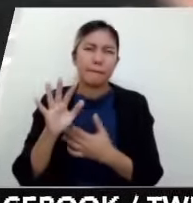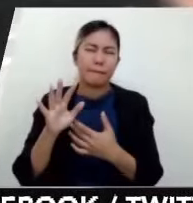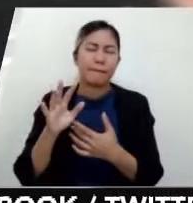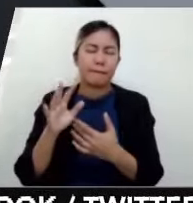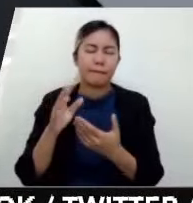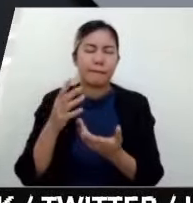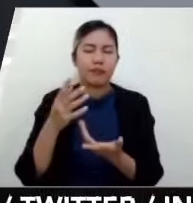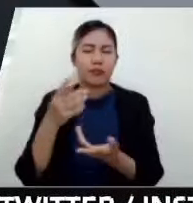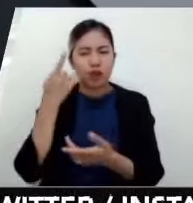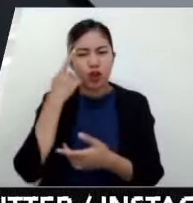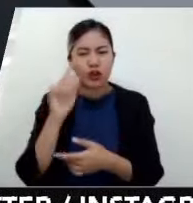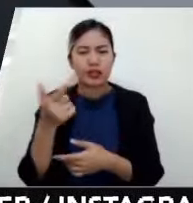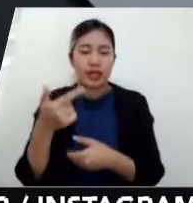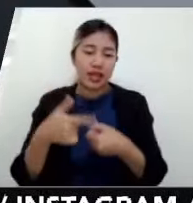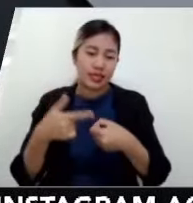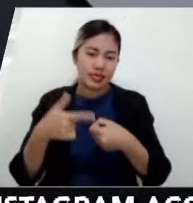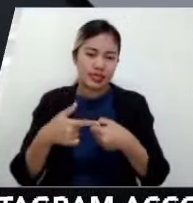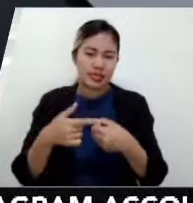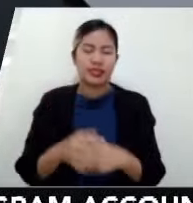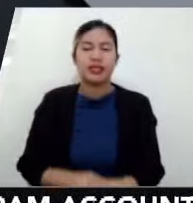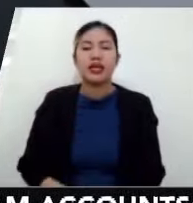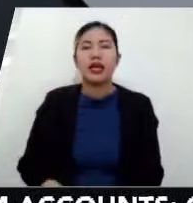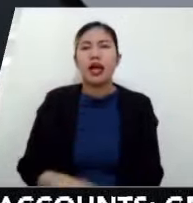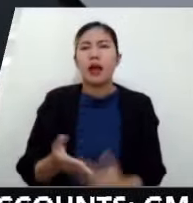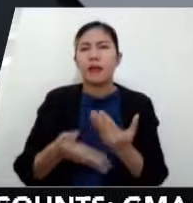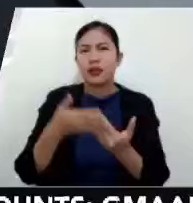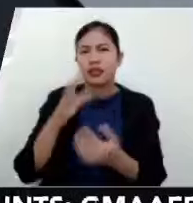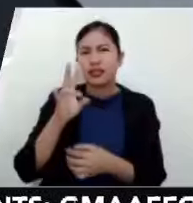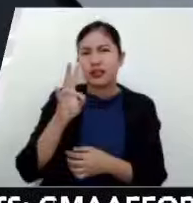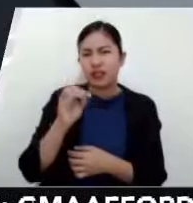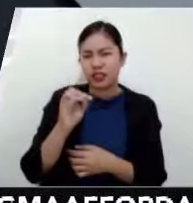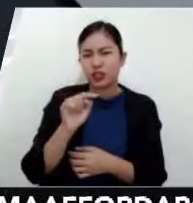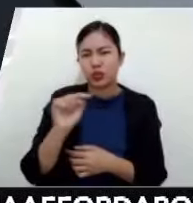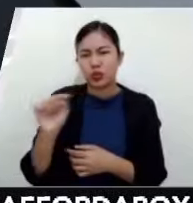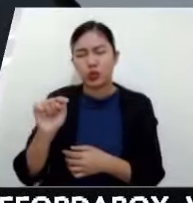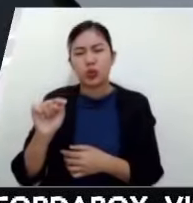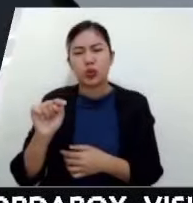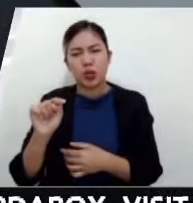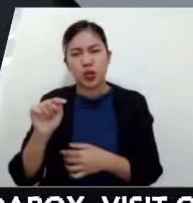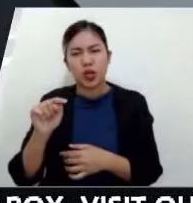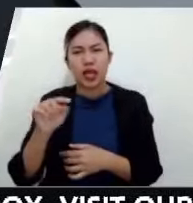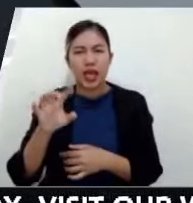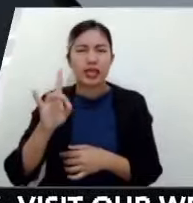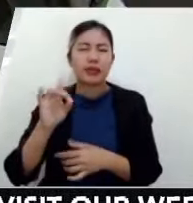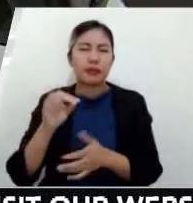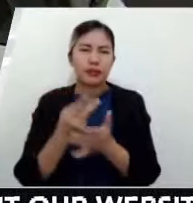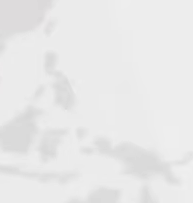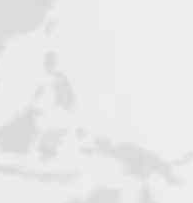At halos 70 pesos hanggang lagpas 80 pesos ang sa kerosene.